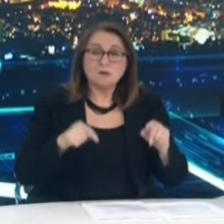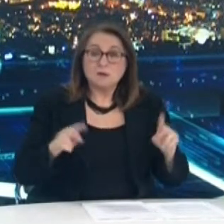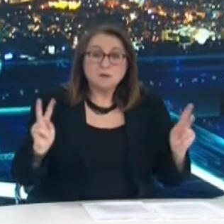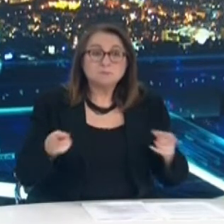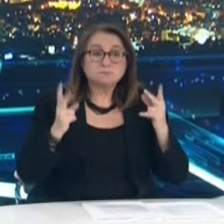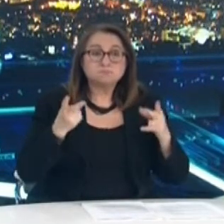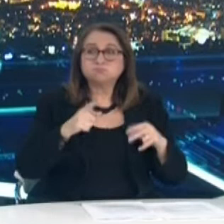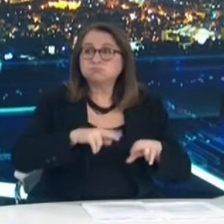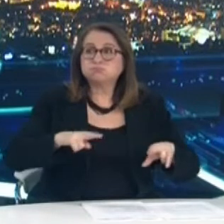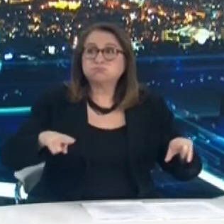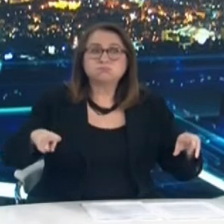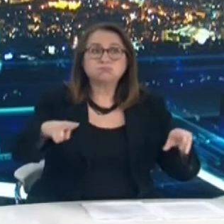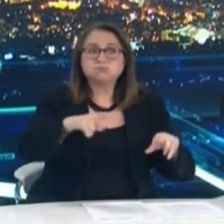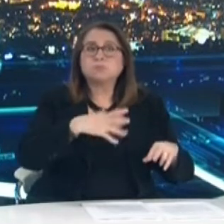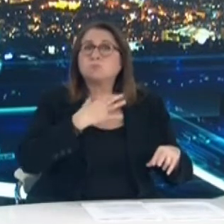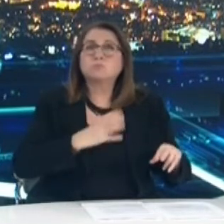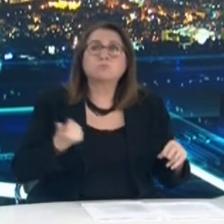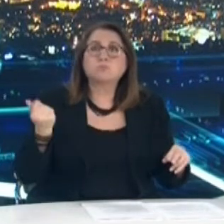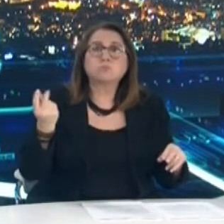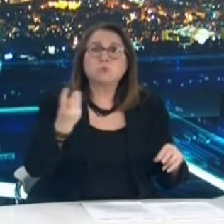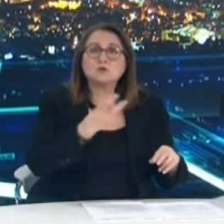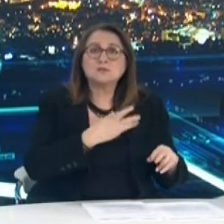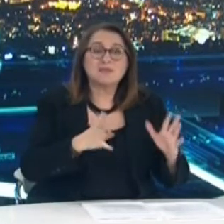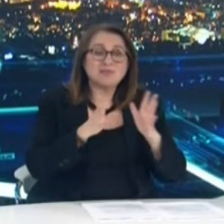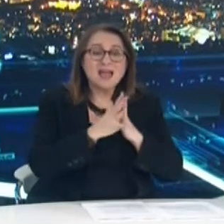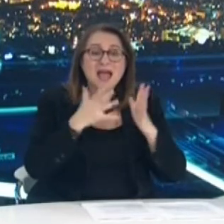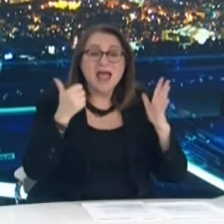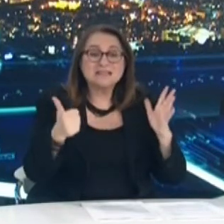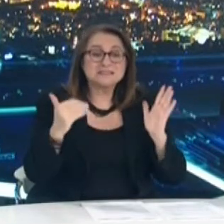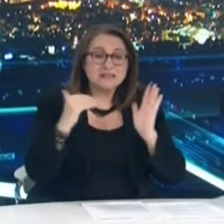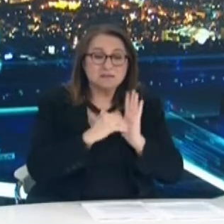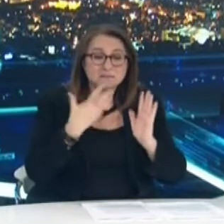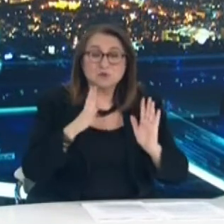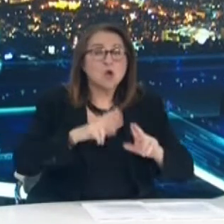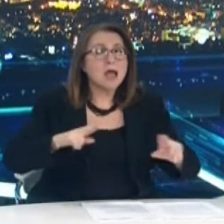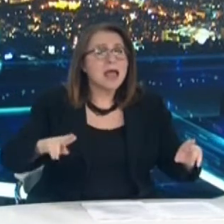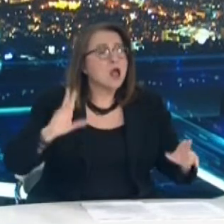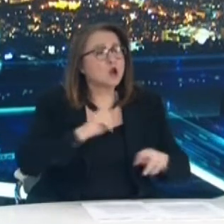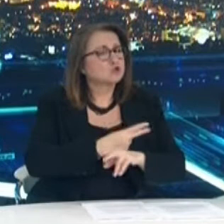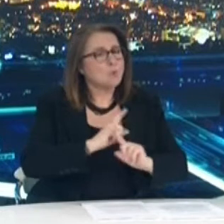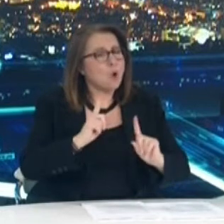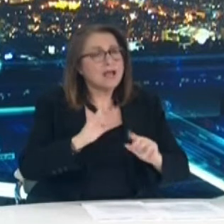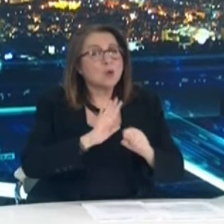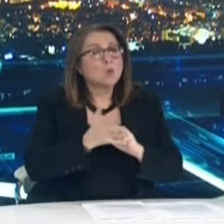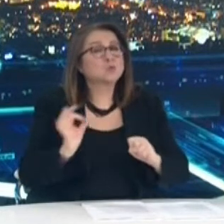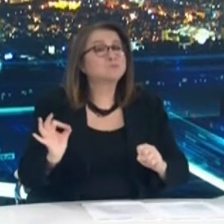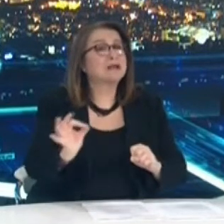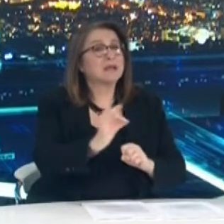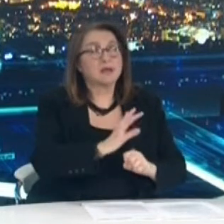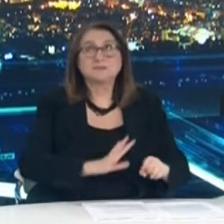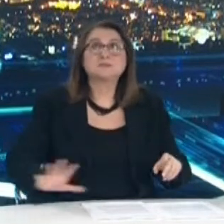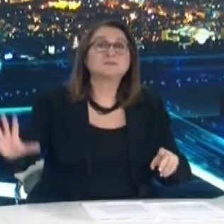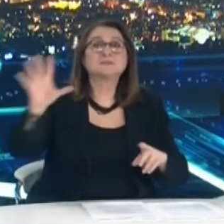στην επικράτεια έφτασε στις 16.500 άτομα. Τα νέα κρούσματα αφορούν κυρίως τις